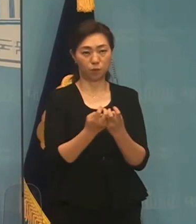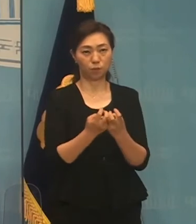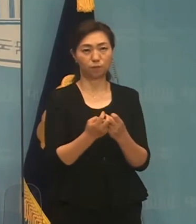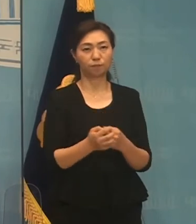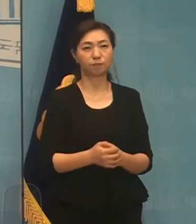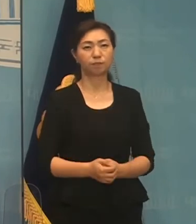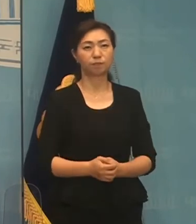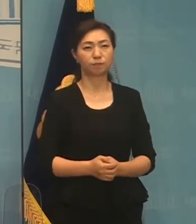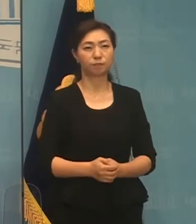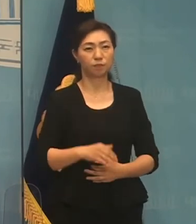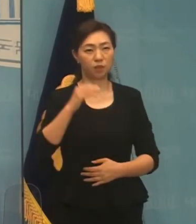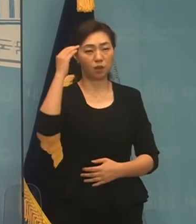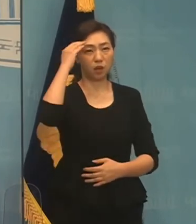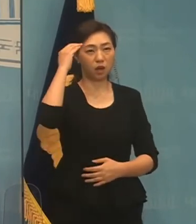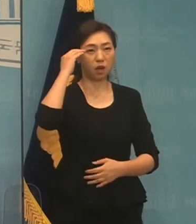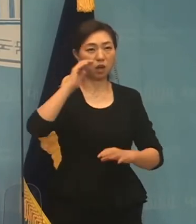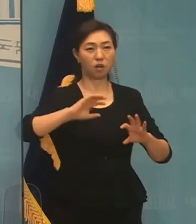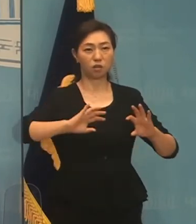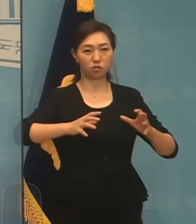대한민국의